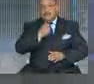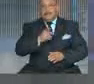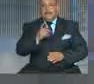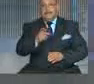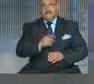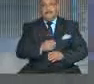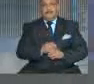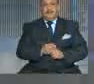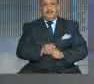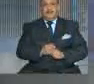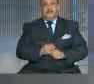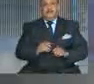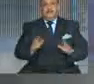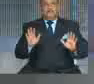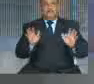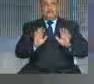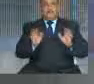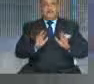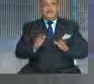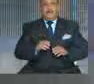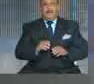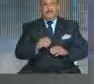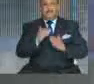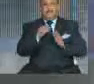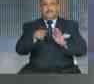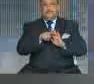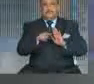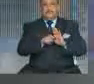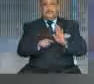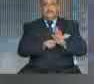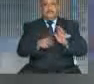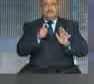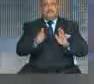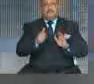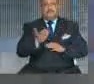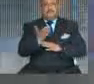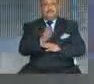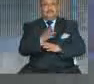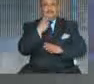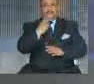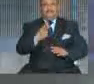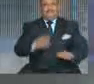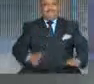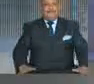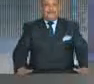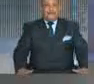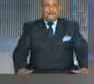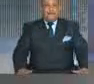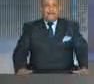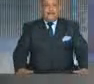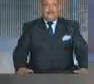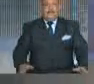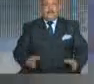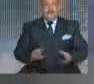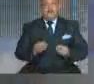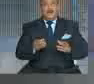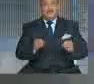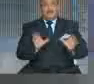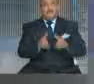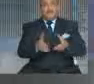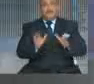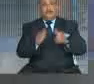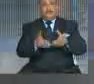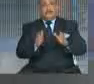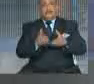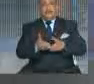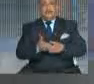التظاهرة عروضا مسرحية محلية ورشات تكوينية لفائدة المنخرطين في نوادي المسرح، إلى جانب لقاء مفتوح